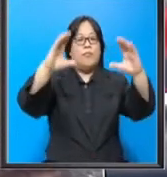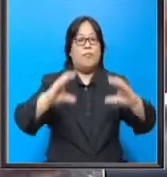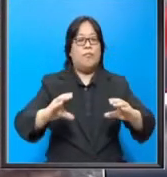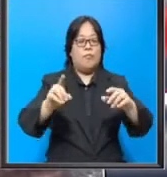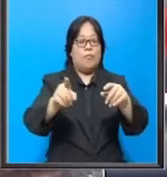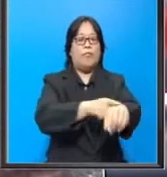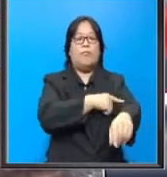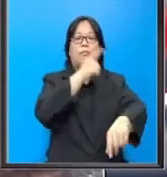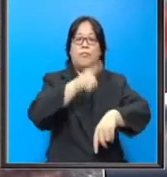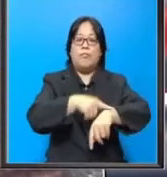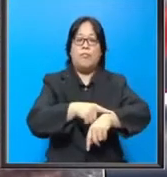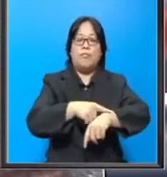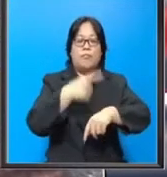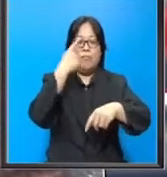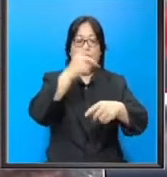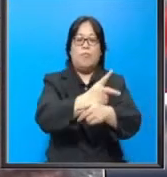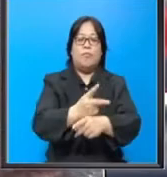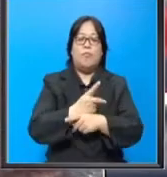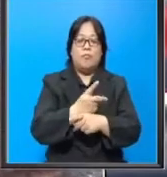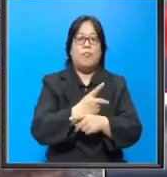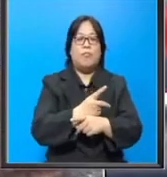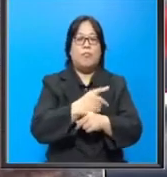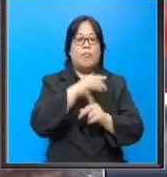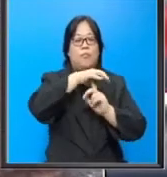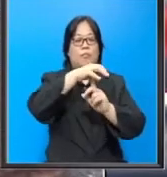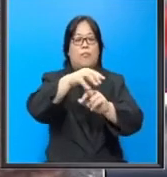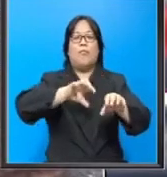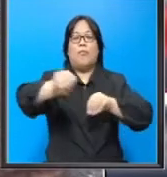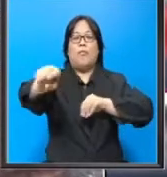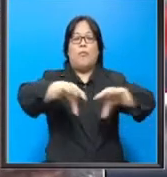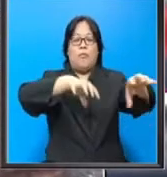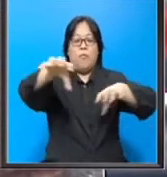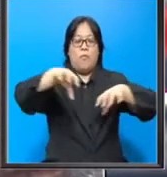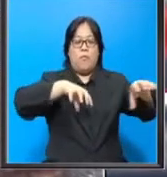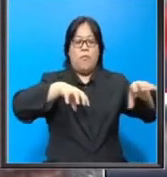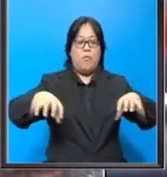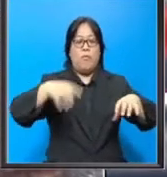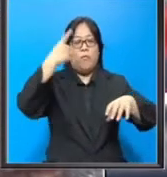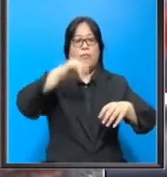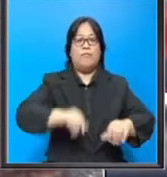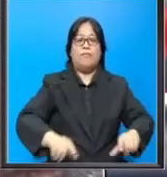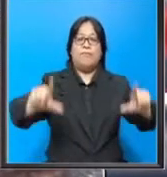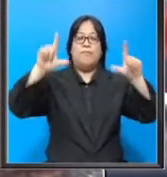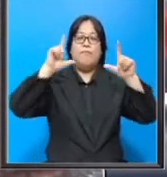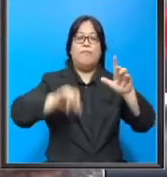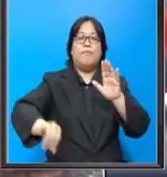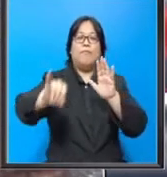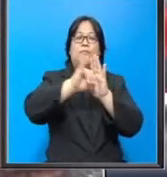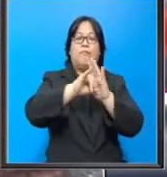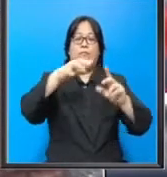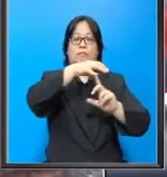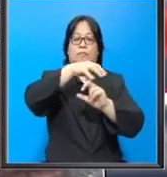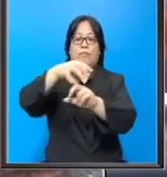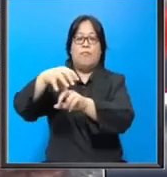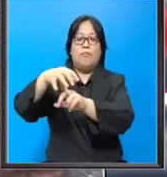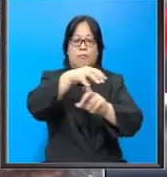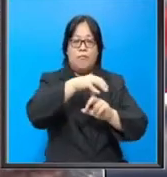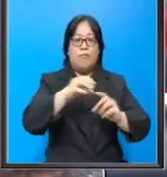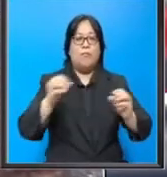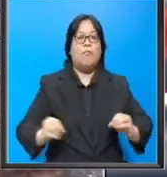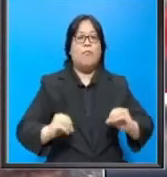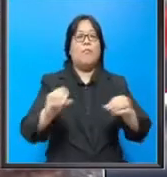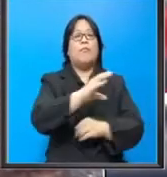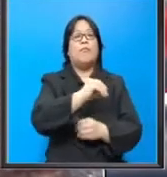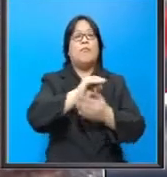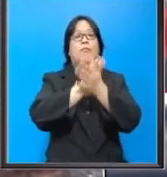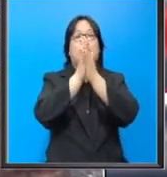Jaka panjang menangani penjajah yang berserakkan di wilayah bagi mengangkat MS penjajah yang beroperasi sekaligus